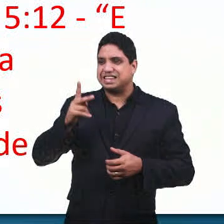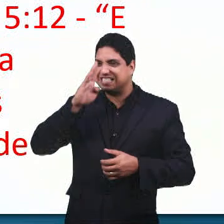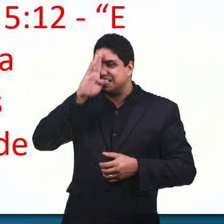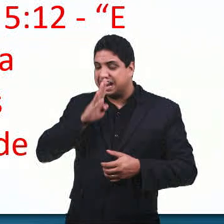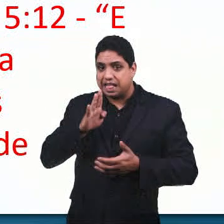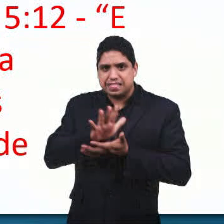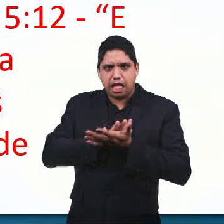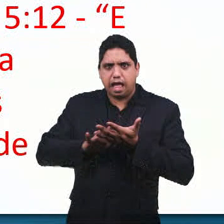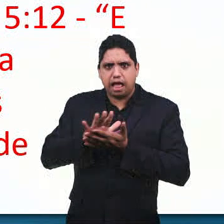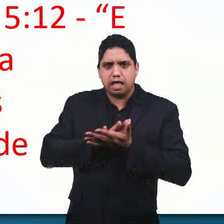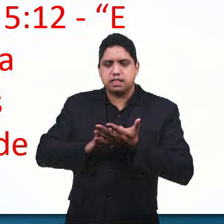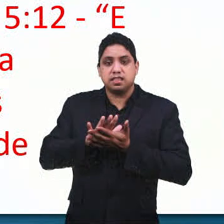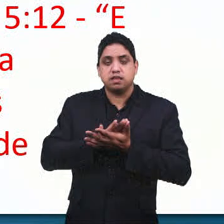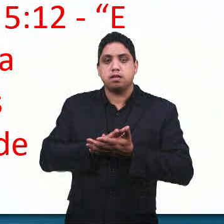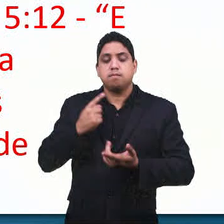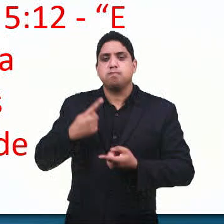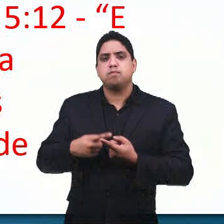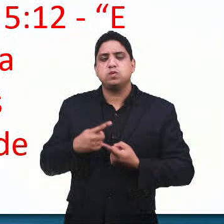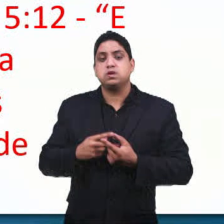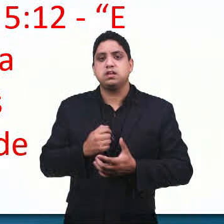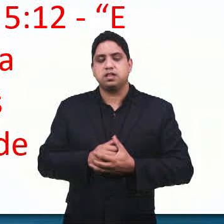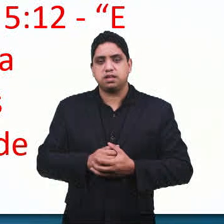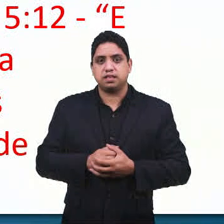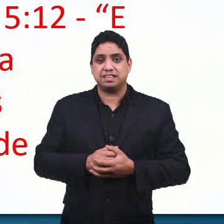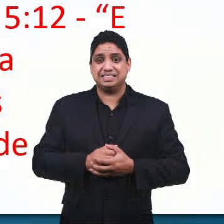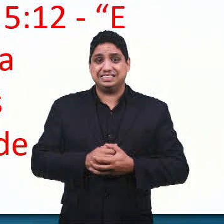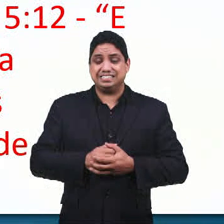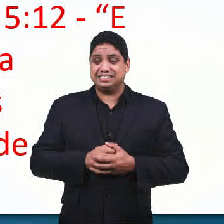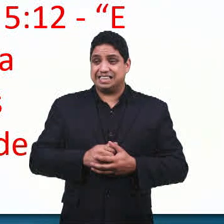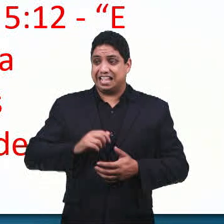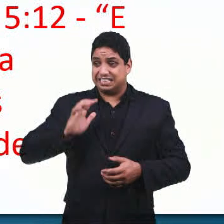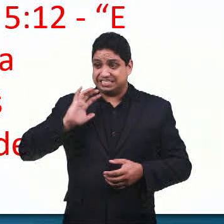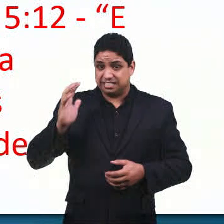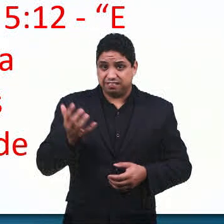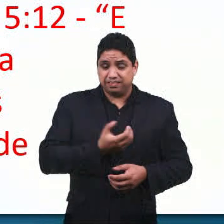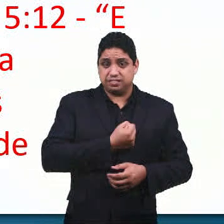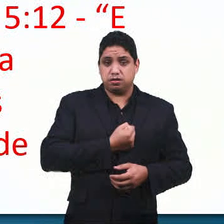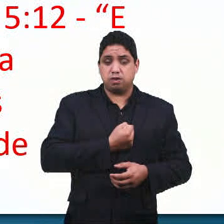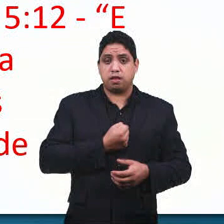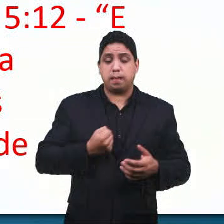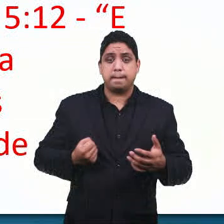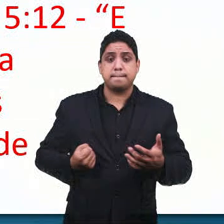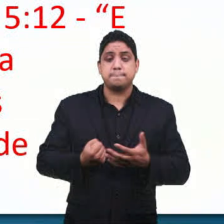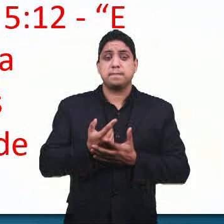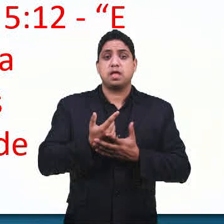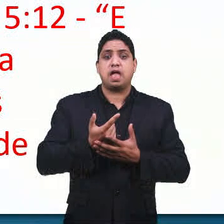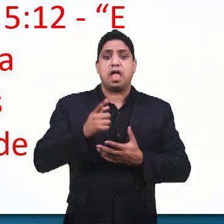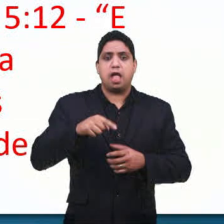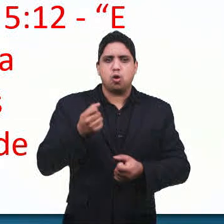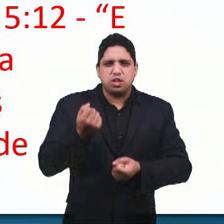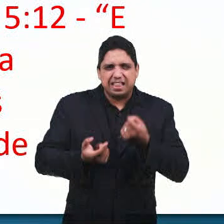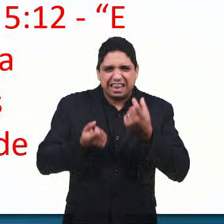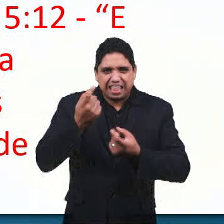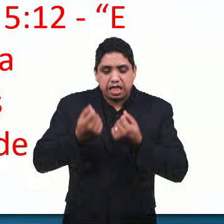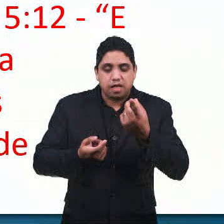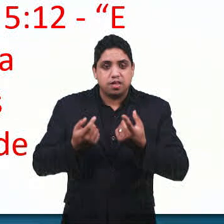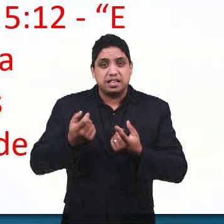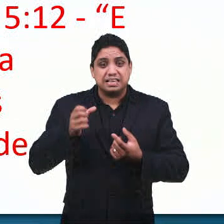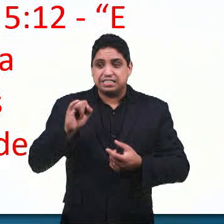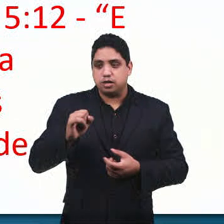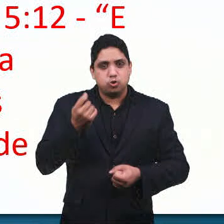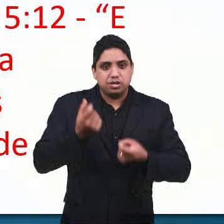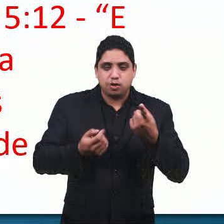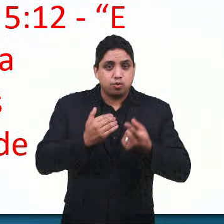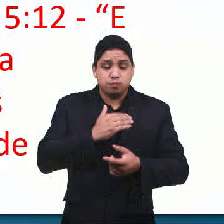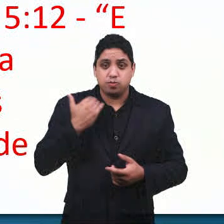n'accepte rien gratuitement. Le salut, celui qui a payé, ça a été le pain, le